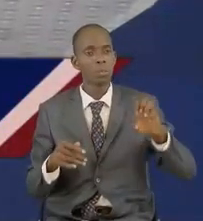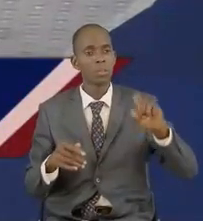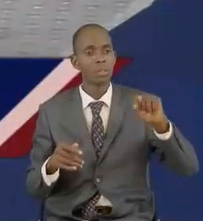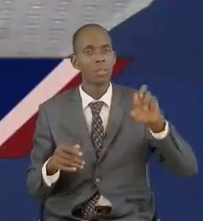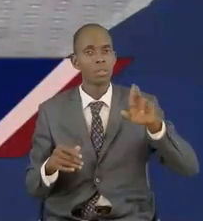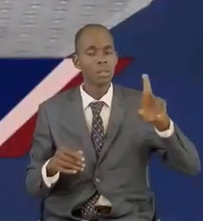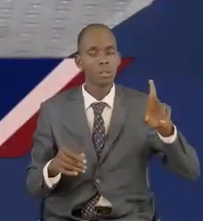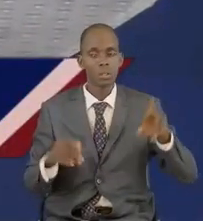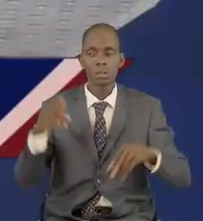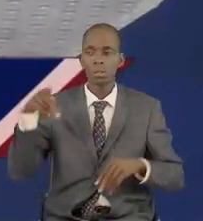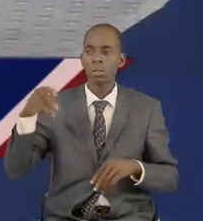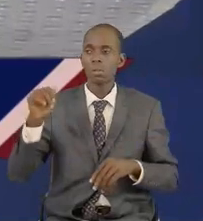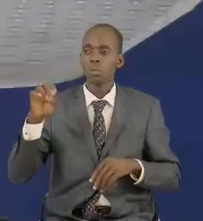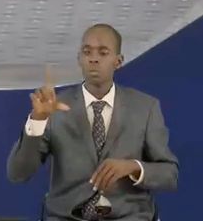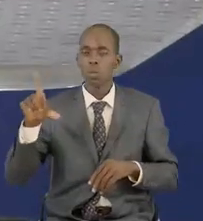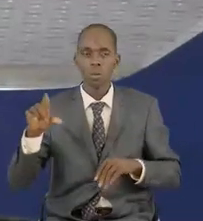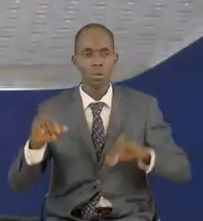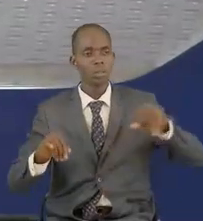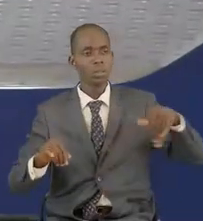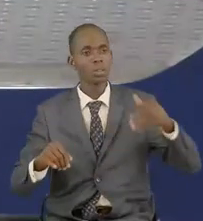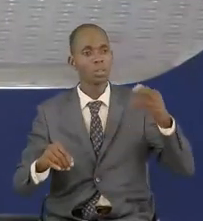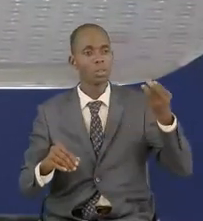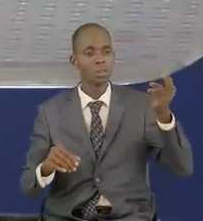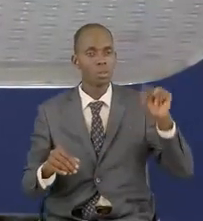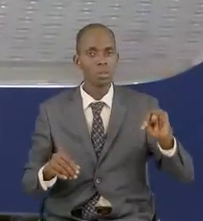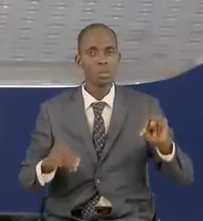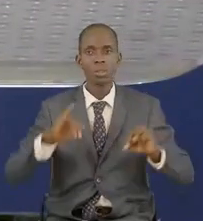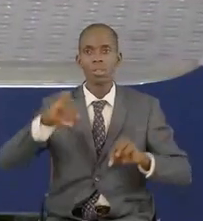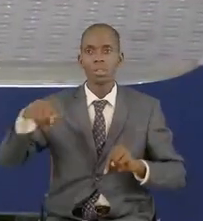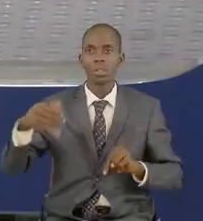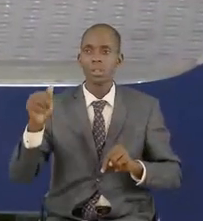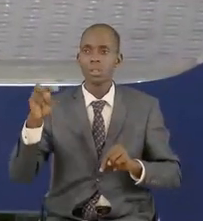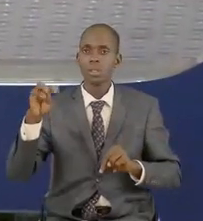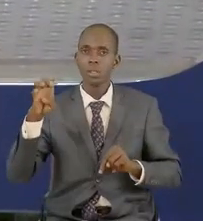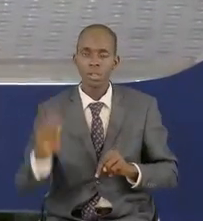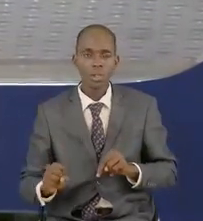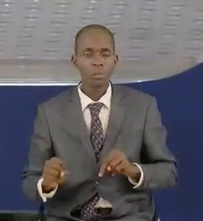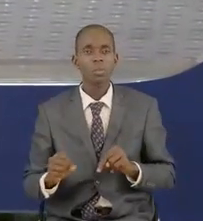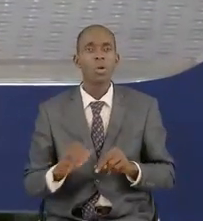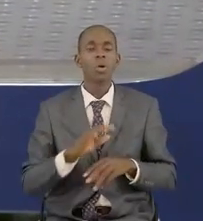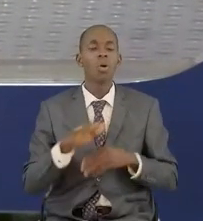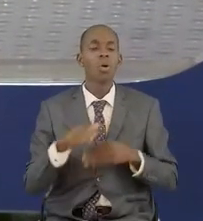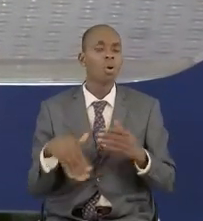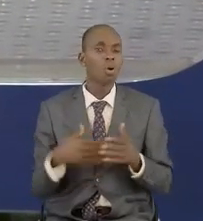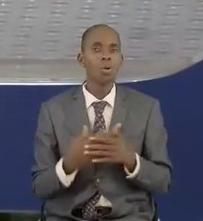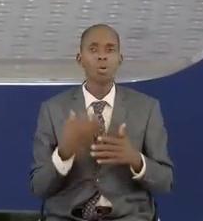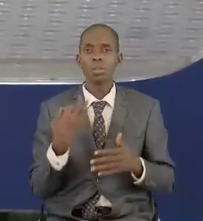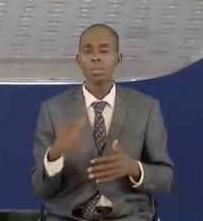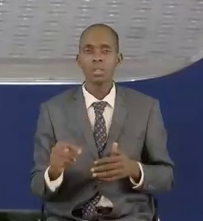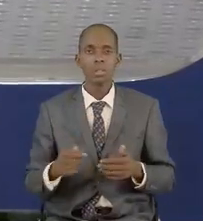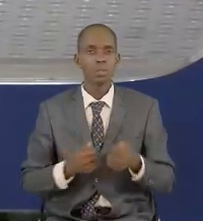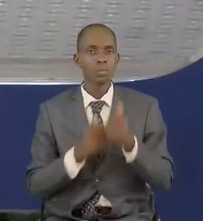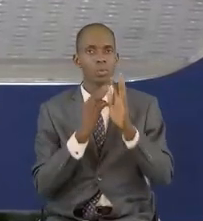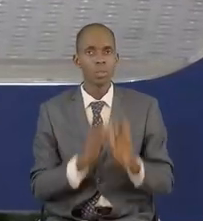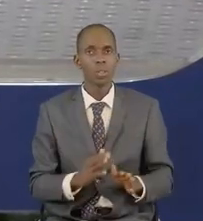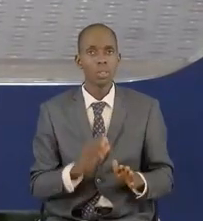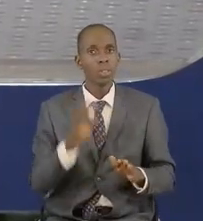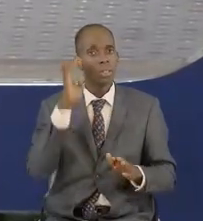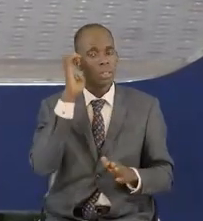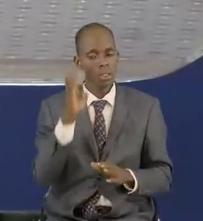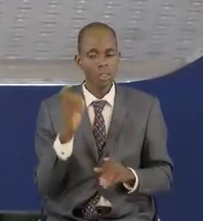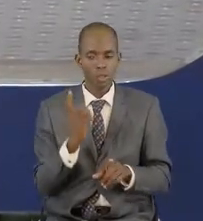soit pas pierre pour les gens ou par Jacques ou par ses premiers apôtres alors et lui qui